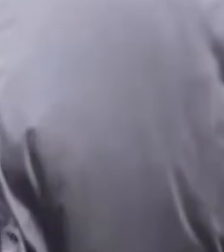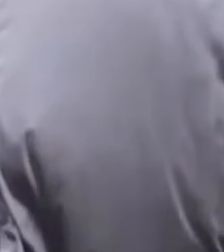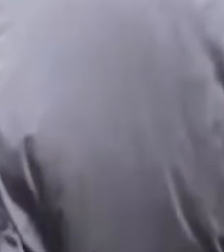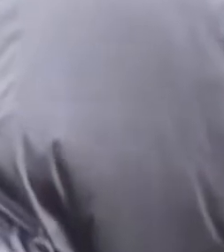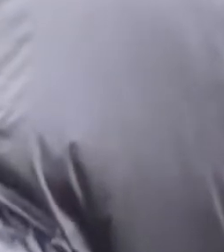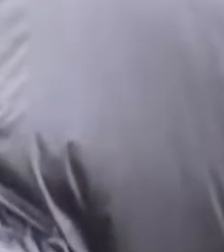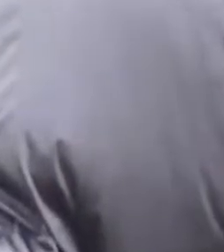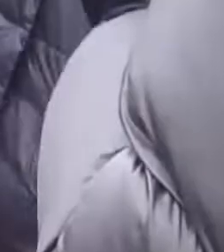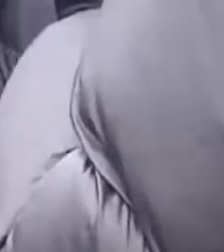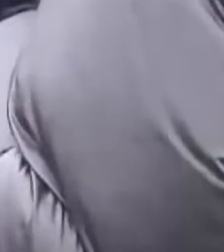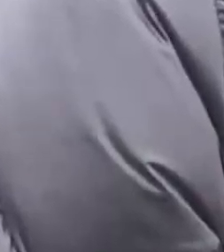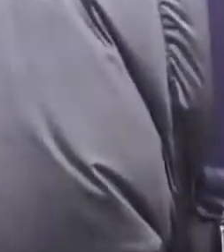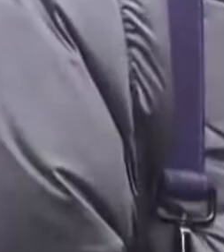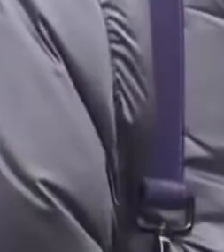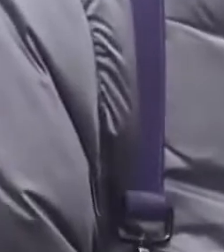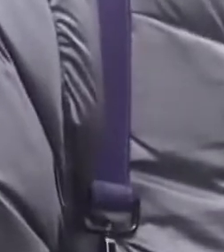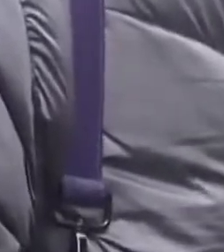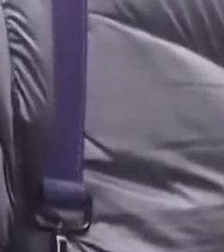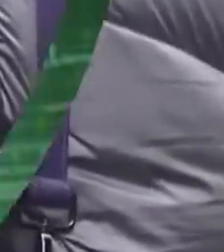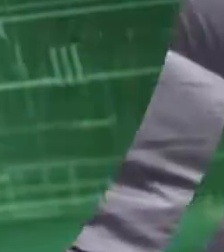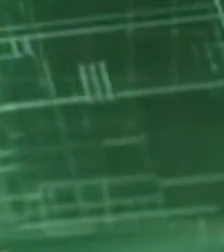жилищном споре в материале нашего корреспондента.